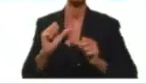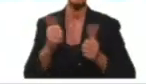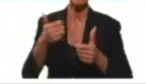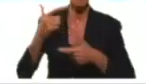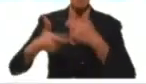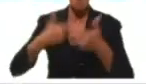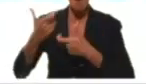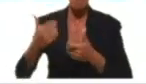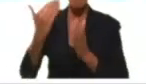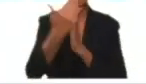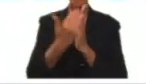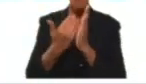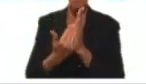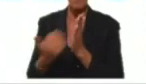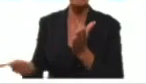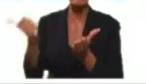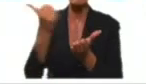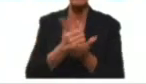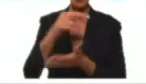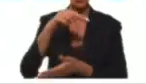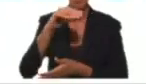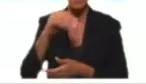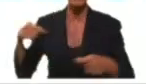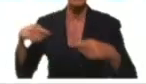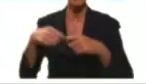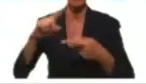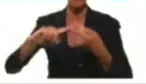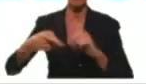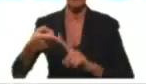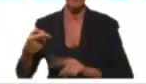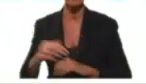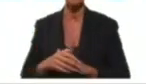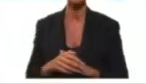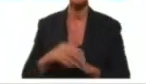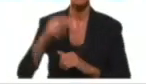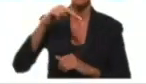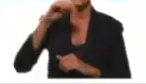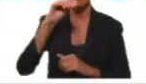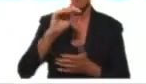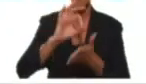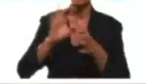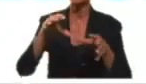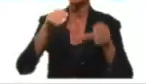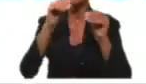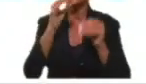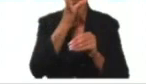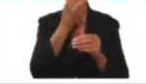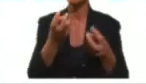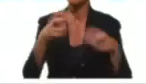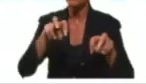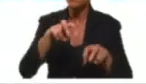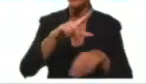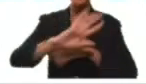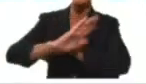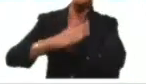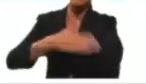programów współfinansowanych z unijnej polityki spójności. Unia Europejska od momentu swojego powstania wspiera w